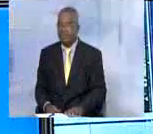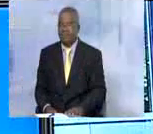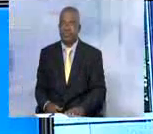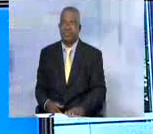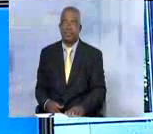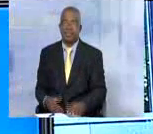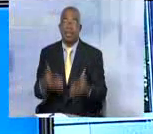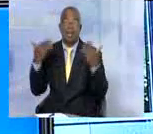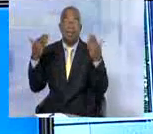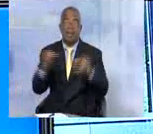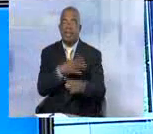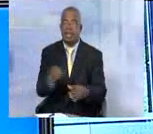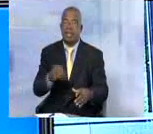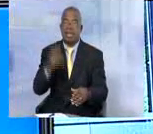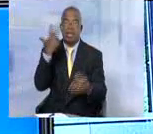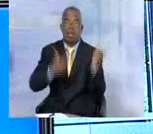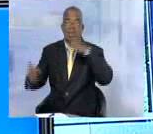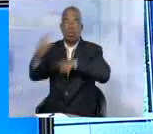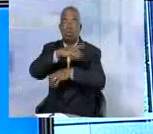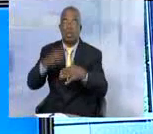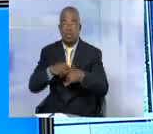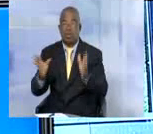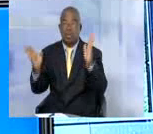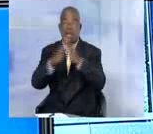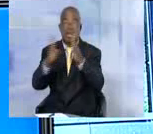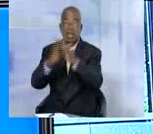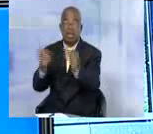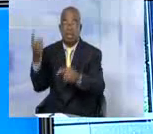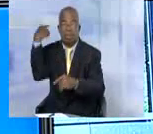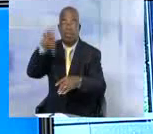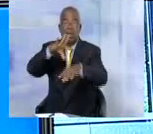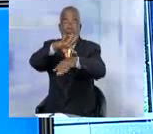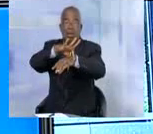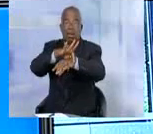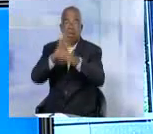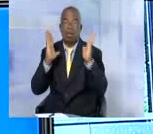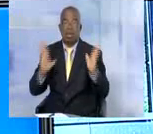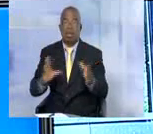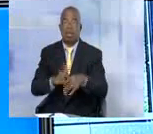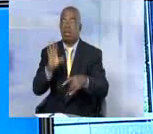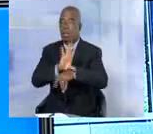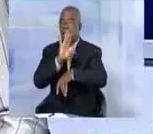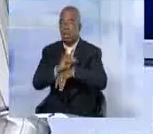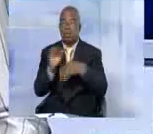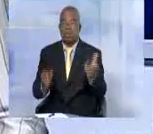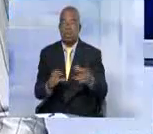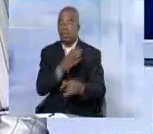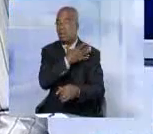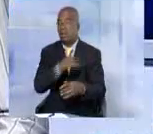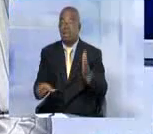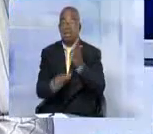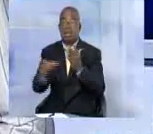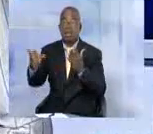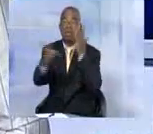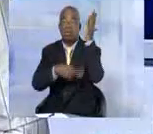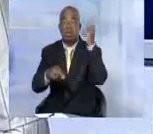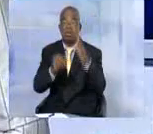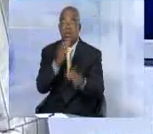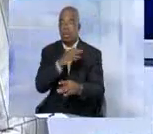puis sur la même question, 3 jours de concertation pour les géographes de la Côte d'Ivoire et ceux de la sous-région. Au menu, un